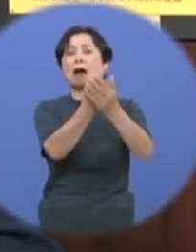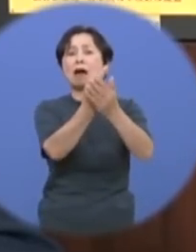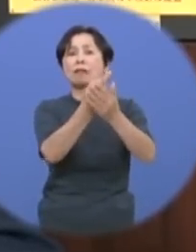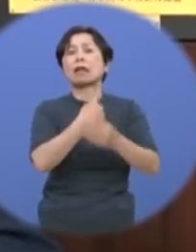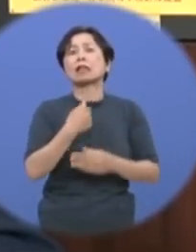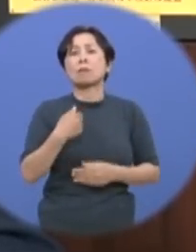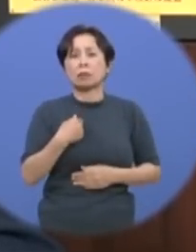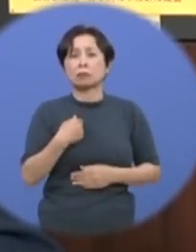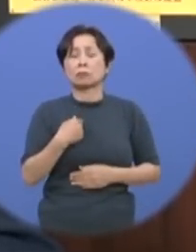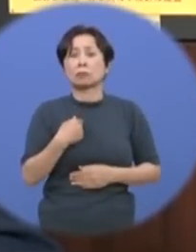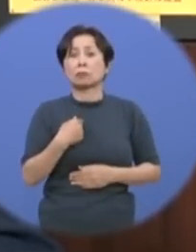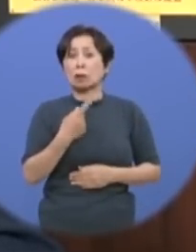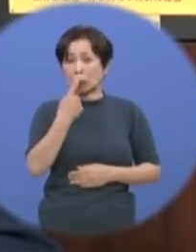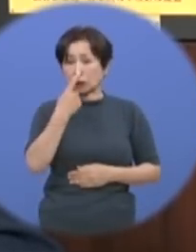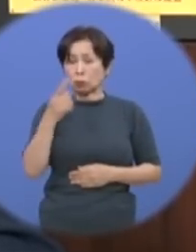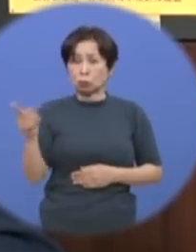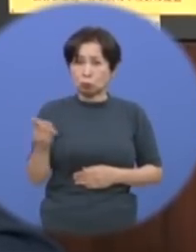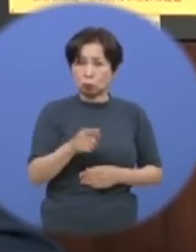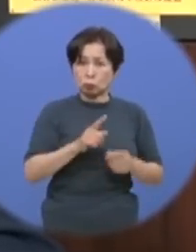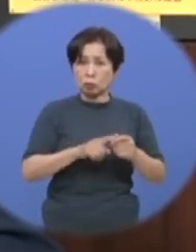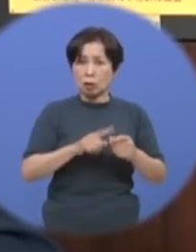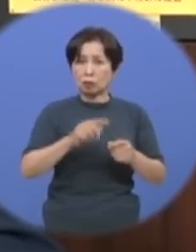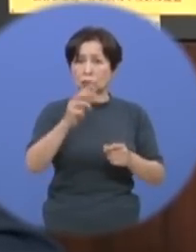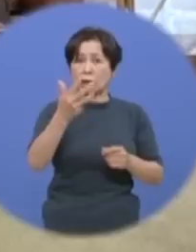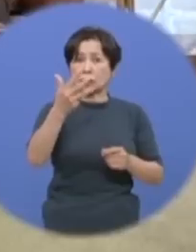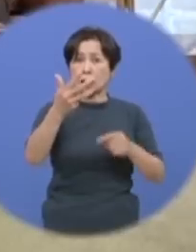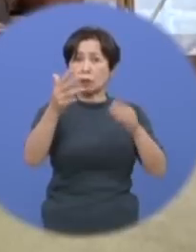やって35回出ていますからね